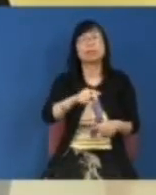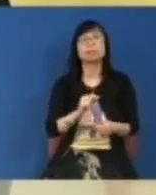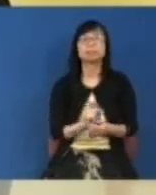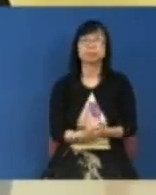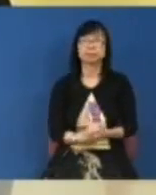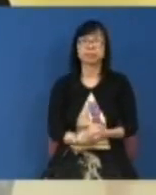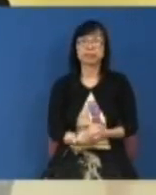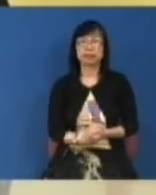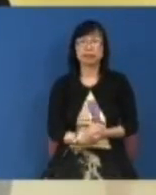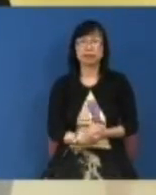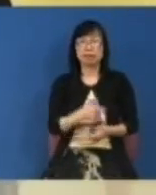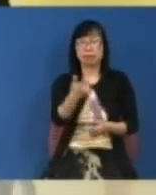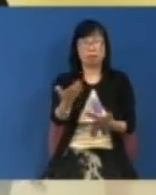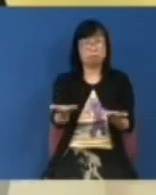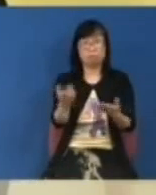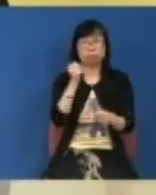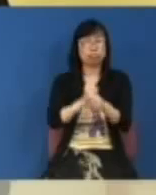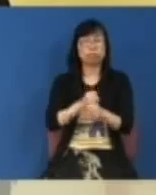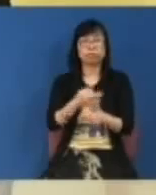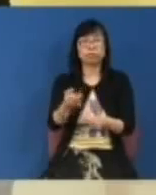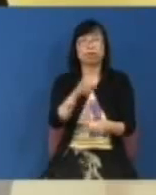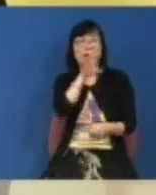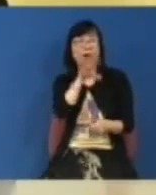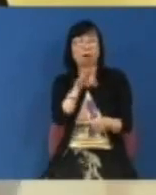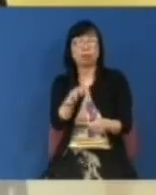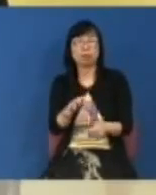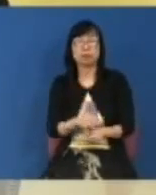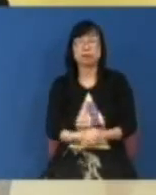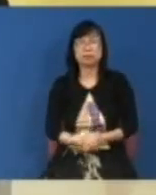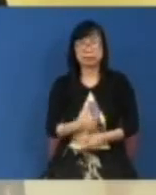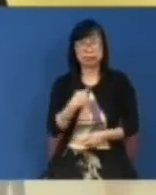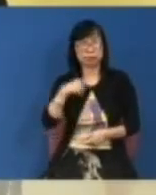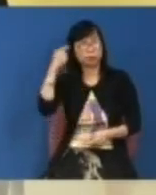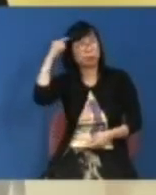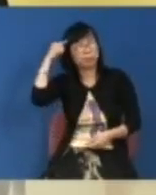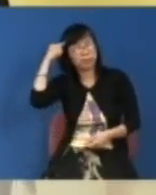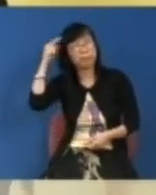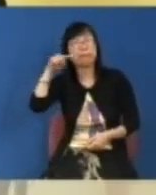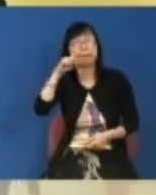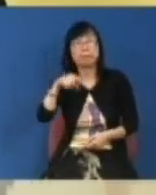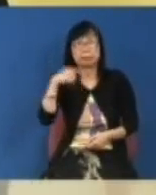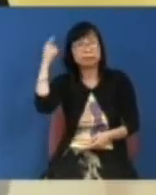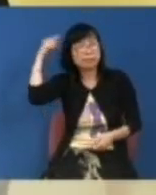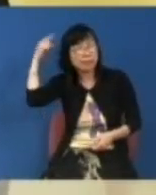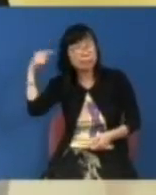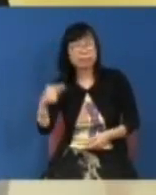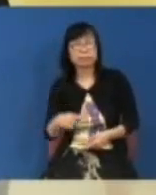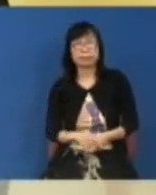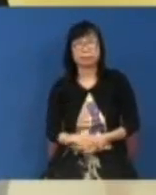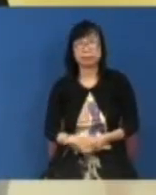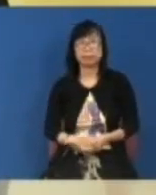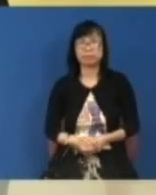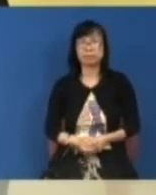是不是？那你做不到嘛，那就借他咯。喂，你要用下腦想，這些學者的腦是用來做什